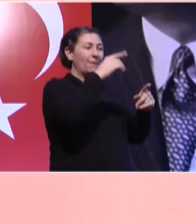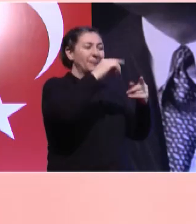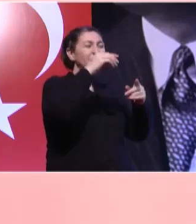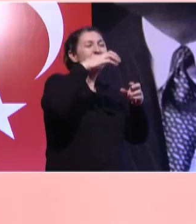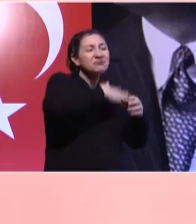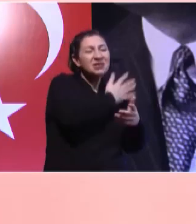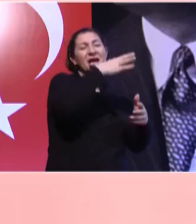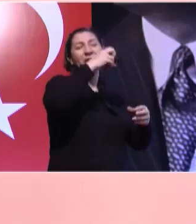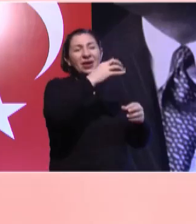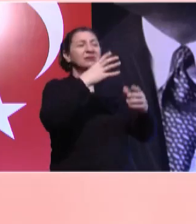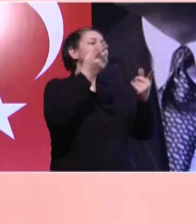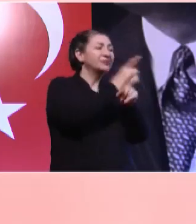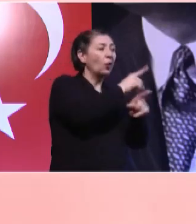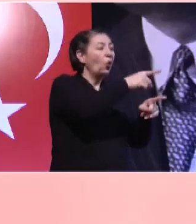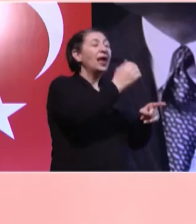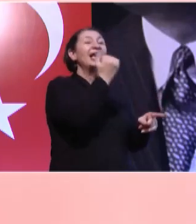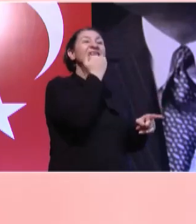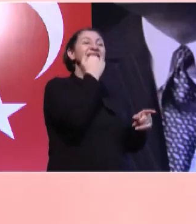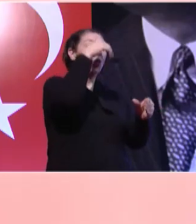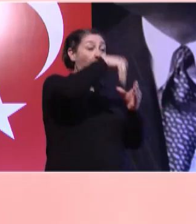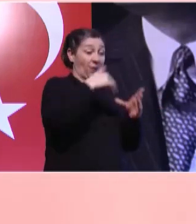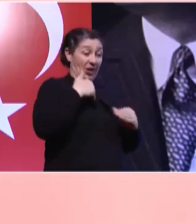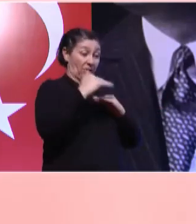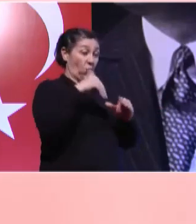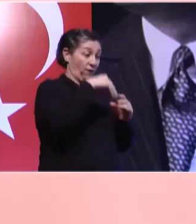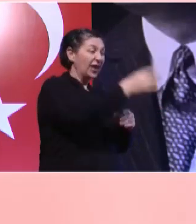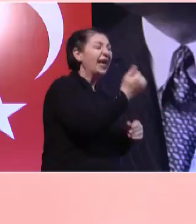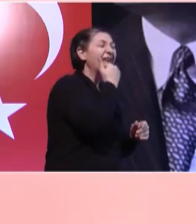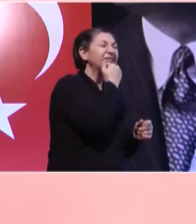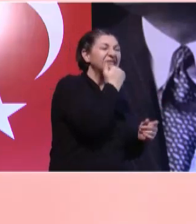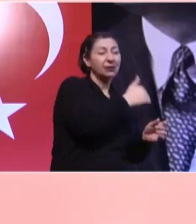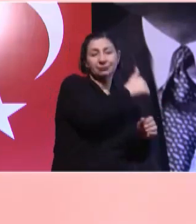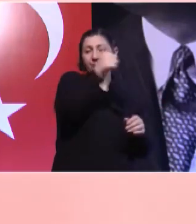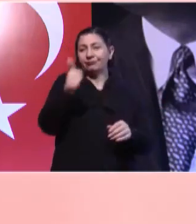halkın oylarıyla geçici bir süre yönetmek için gelirler.